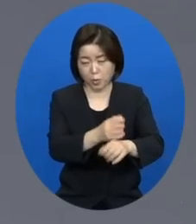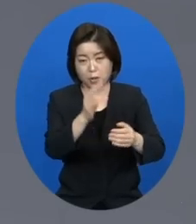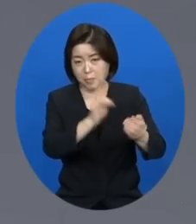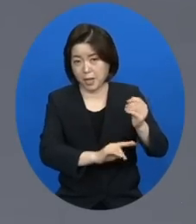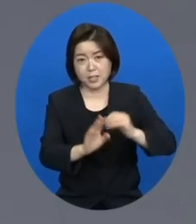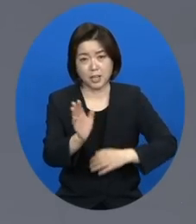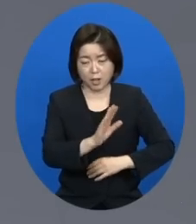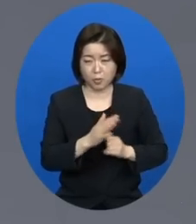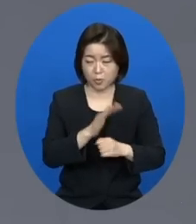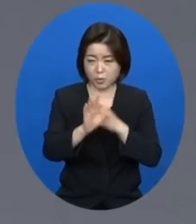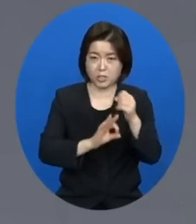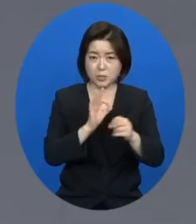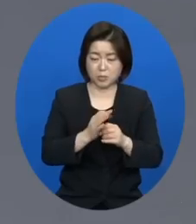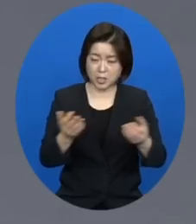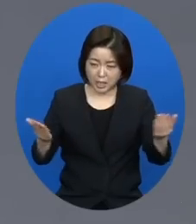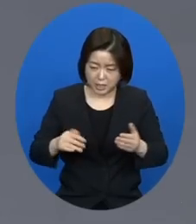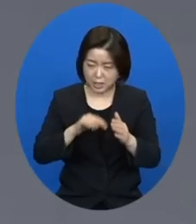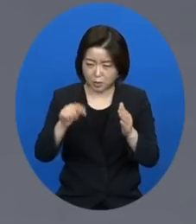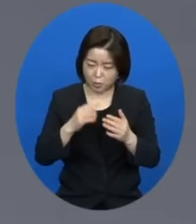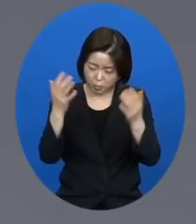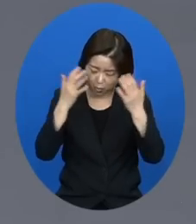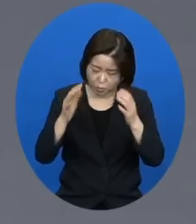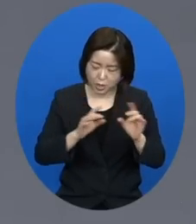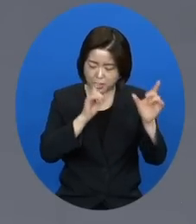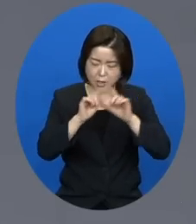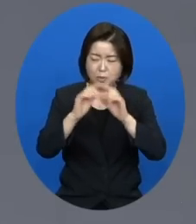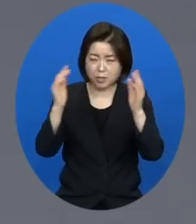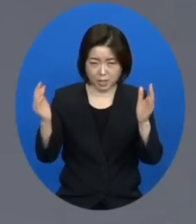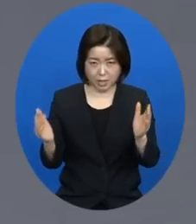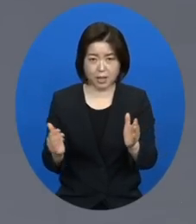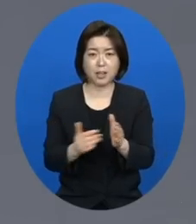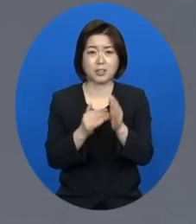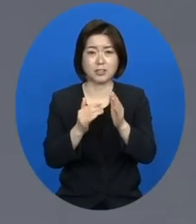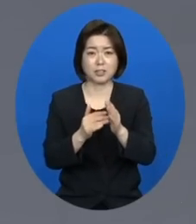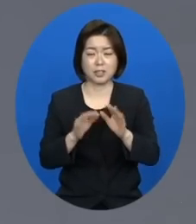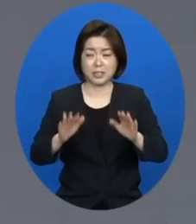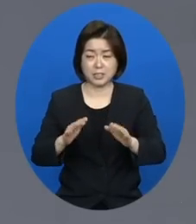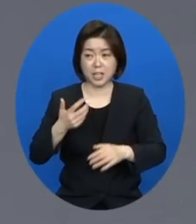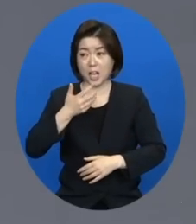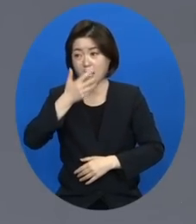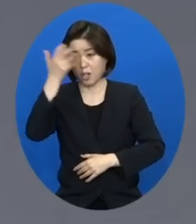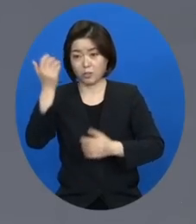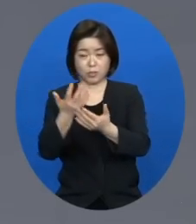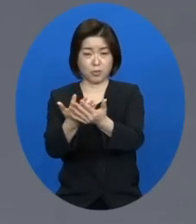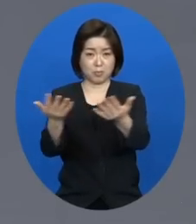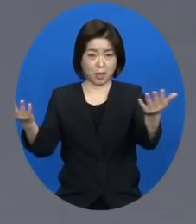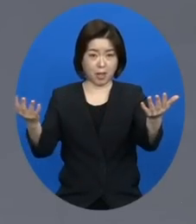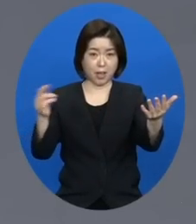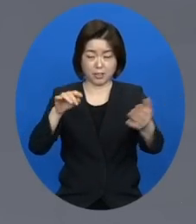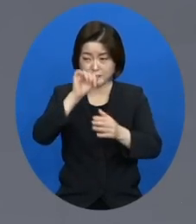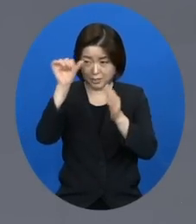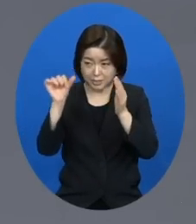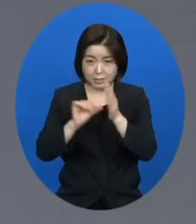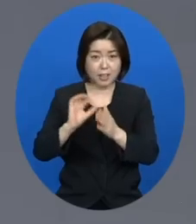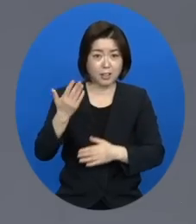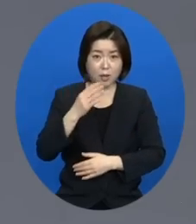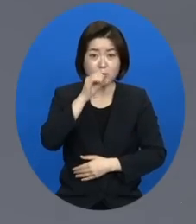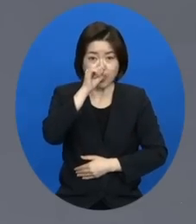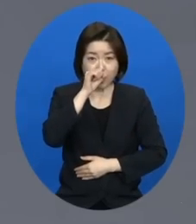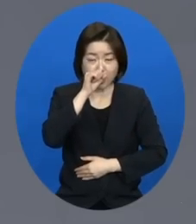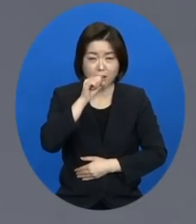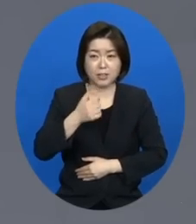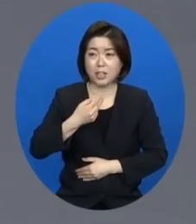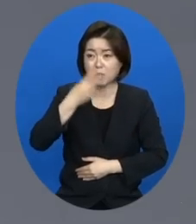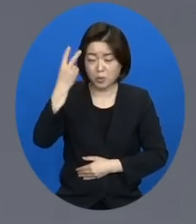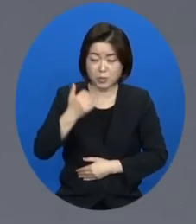또 10년간 그렇게 일하는 고된 삶도 이제 끝나고 이제 정말 꿈이 펼쳐지는, 하나님 그 꿈이 펼쳐지는 인생이 되어야 되지 않습니까? 근데